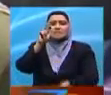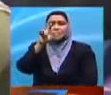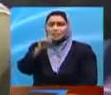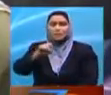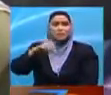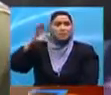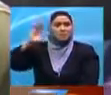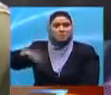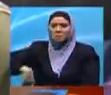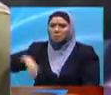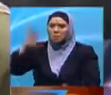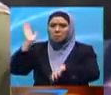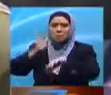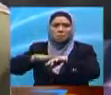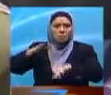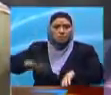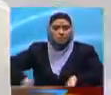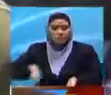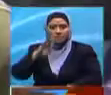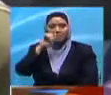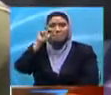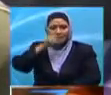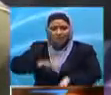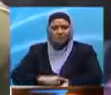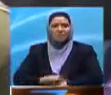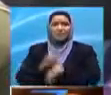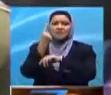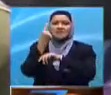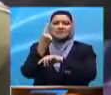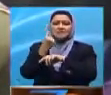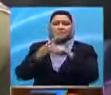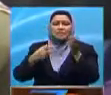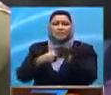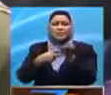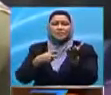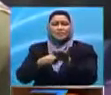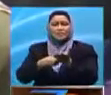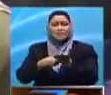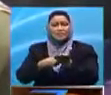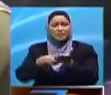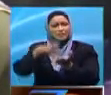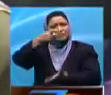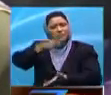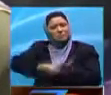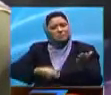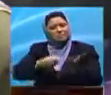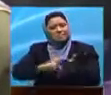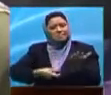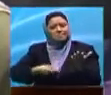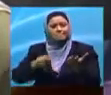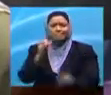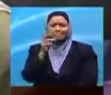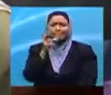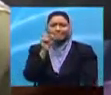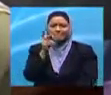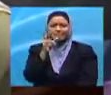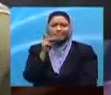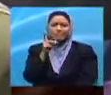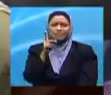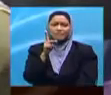ETS pertama kaliilah baru pertama kali harga tiket dia kiranya okeylah